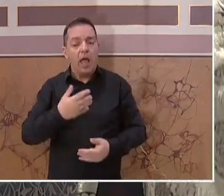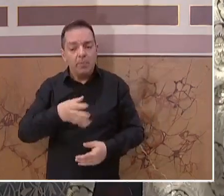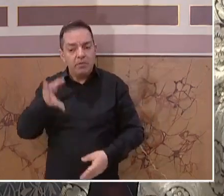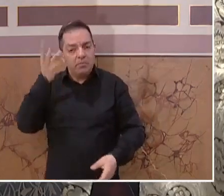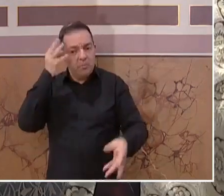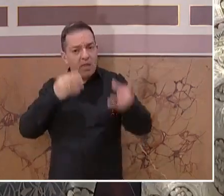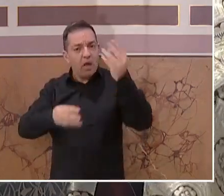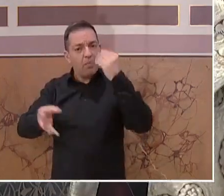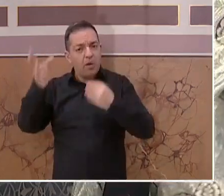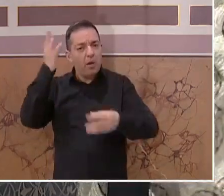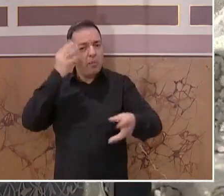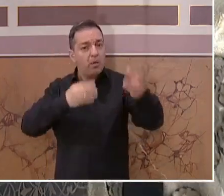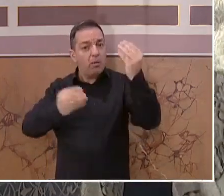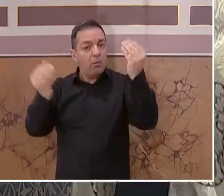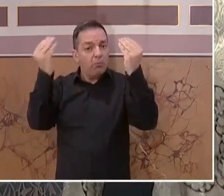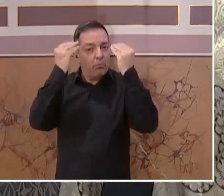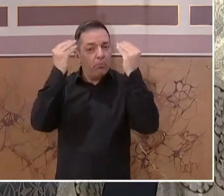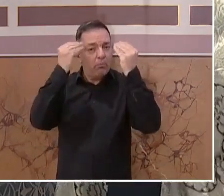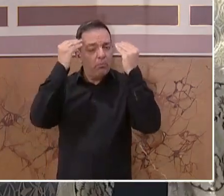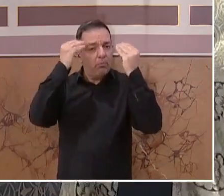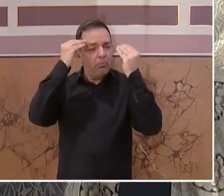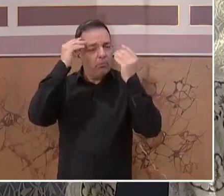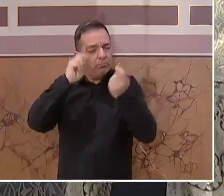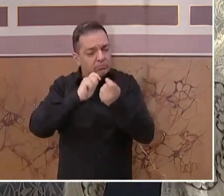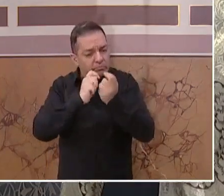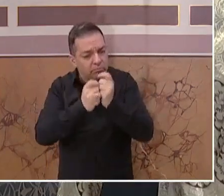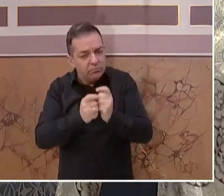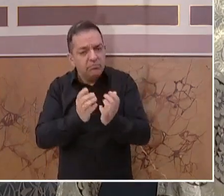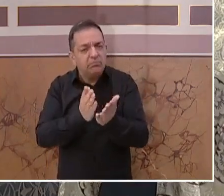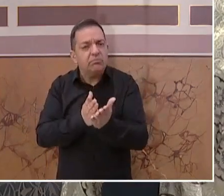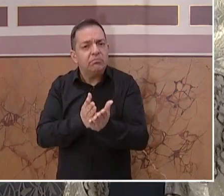οι πάντες στην αληθινή ευσέβεια.